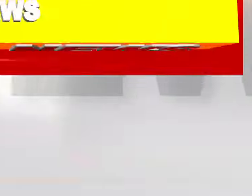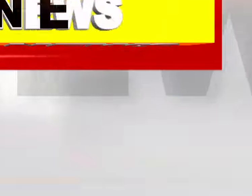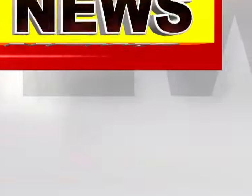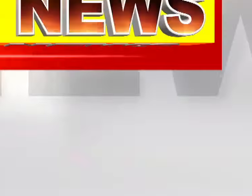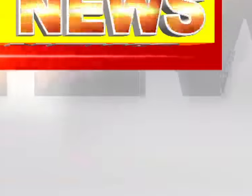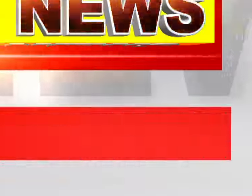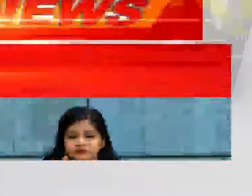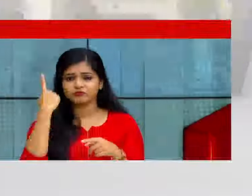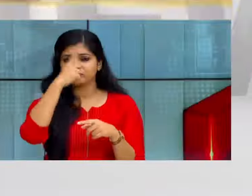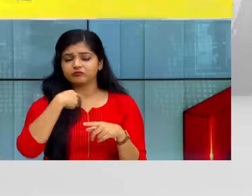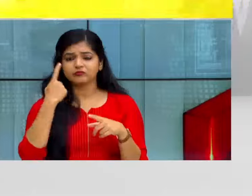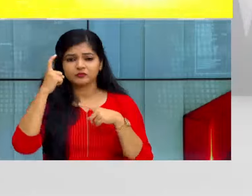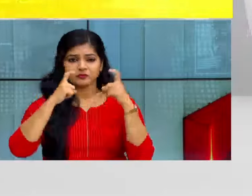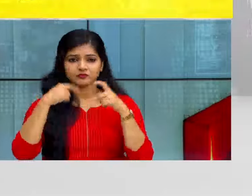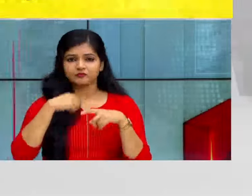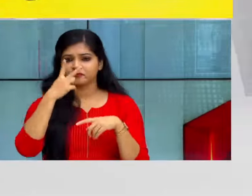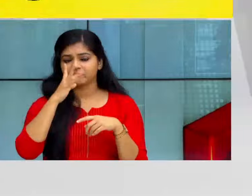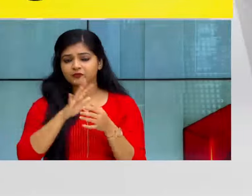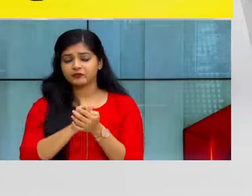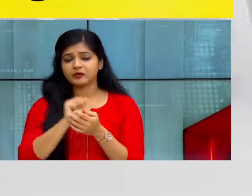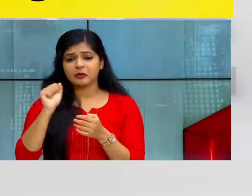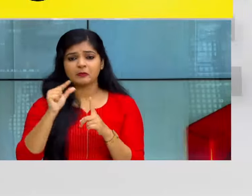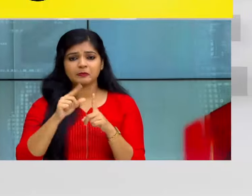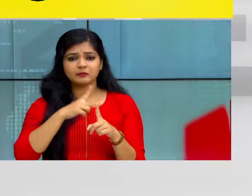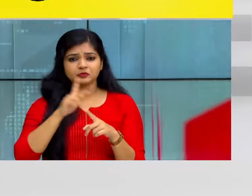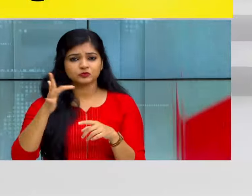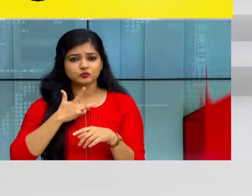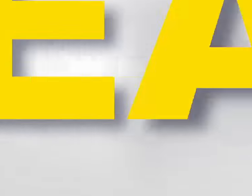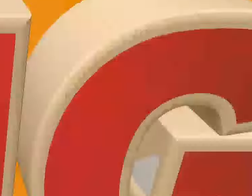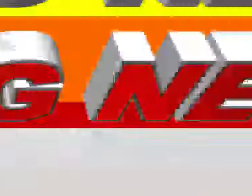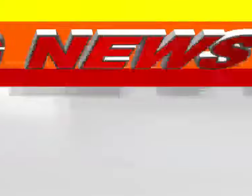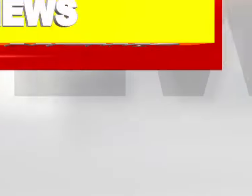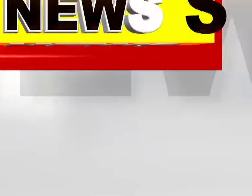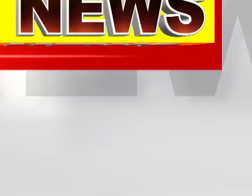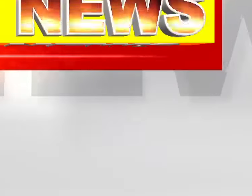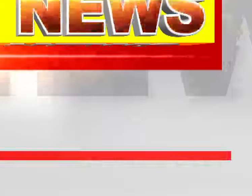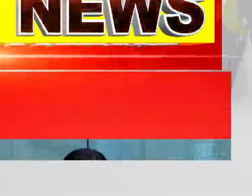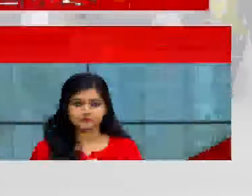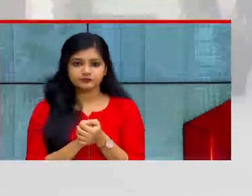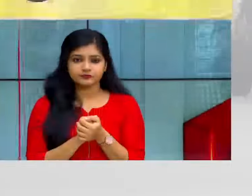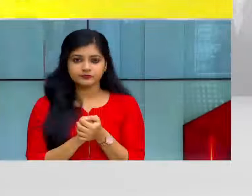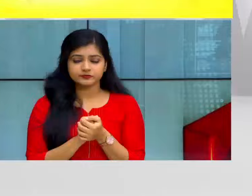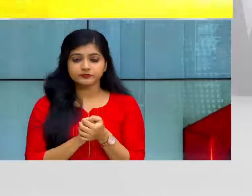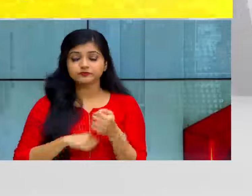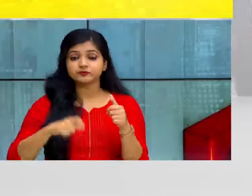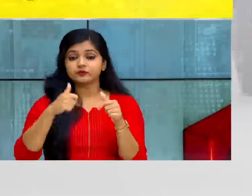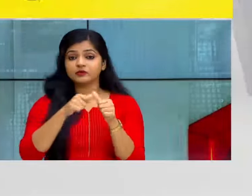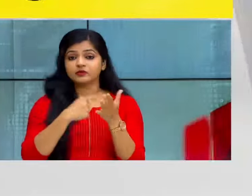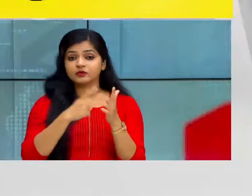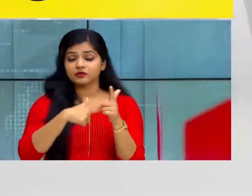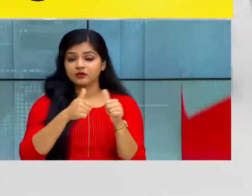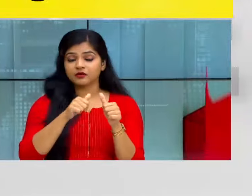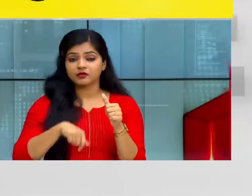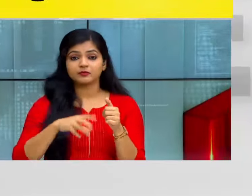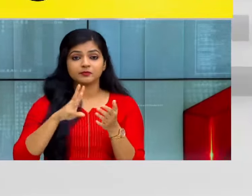ഭാവം അയാളിൽ ഞാൻ കാണുന്നുണ്ട് അല്ലെങ്കിൽ അയാളുടെ പേഴ്സണൽ അങ്ങനത്തെ ഒരു സ്വഭാവക്കാരൻ ആയിരിക്കണം മേയർ ആര്യ രാജേന്ദ്രനും ഭർത്താവ് സച്ചിൻ ദേവ്